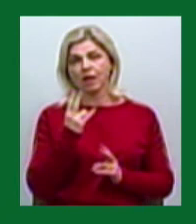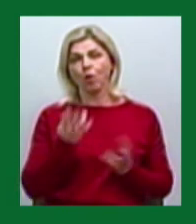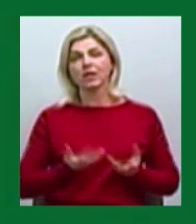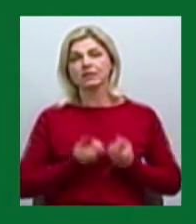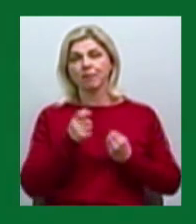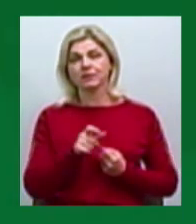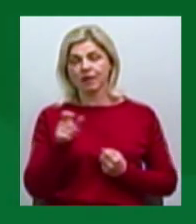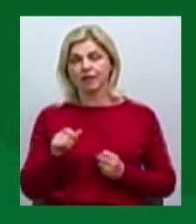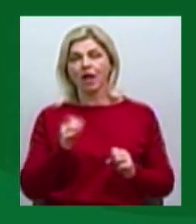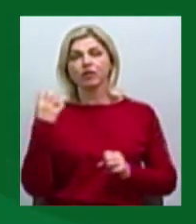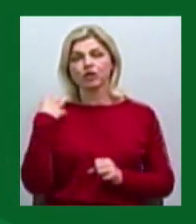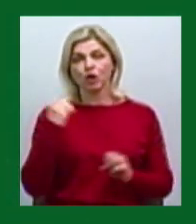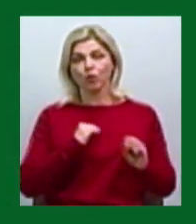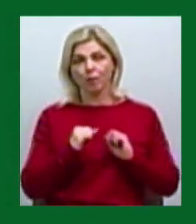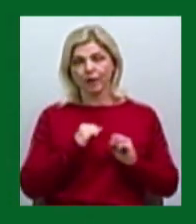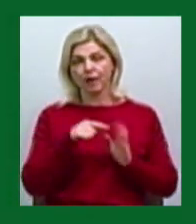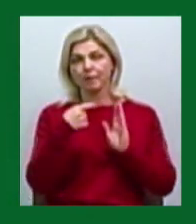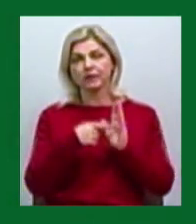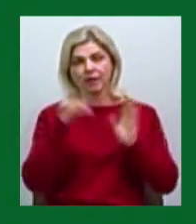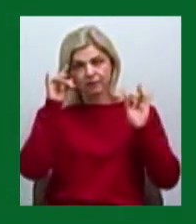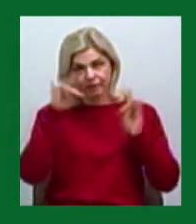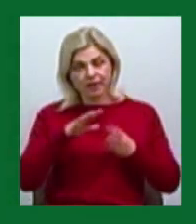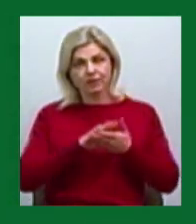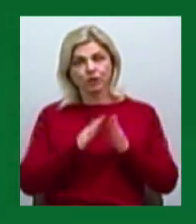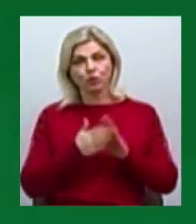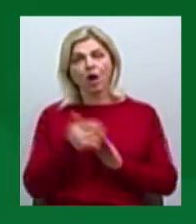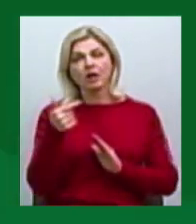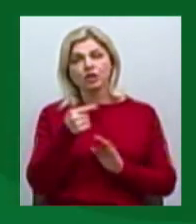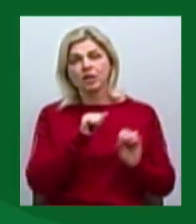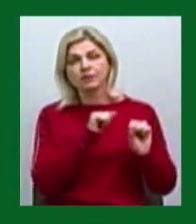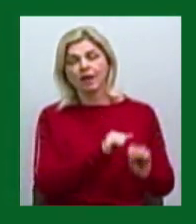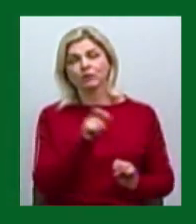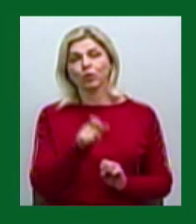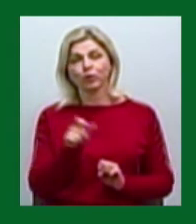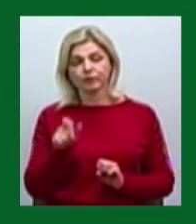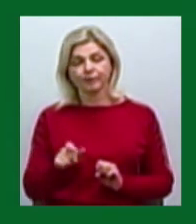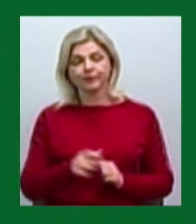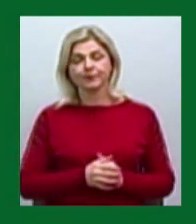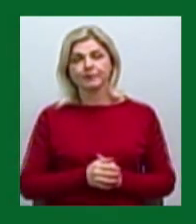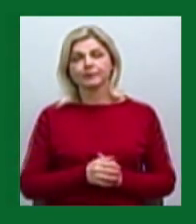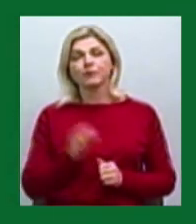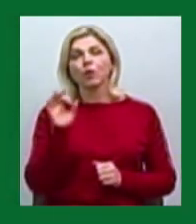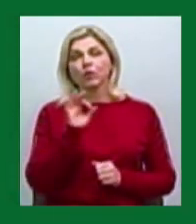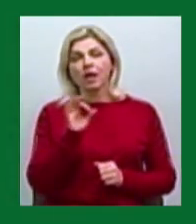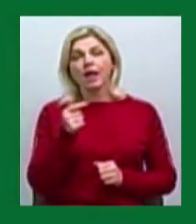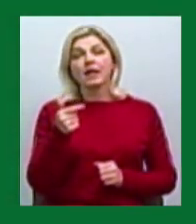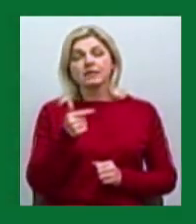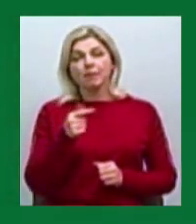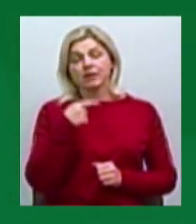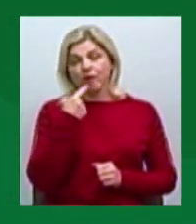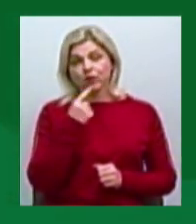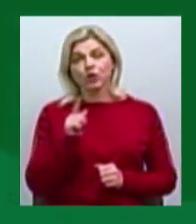Начальник управління з питань надзвичайних ситуацій та цивільного захисту населення Миколаївської міської ради Олександр Герасименя